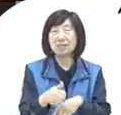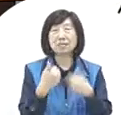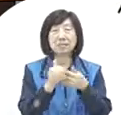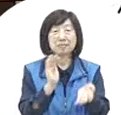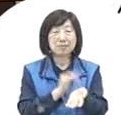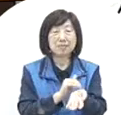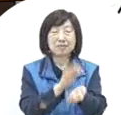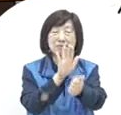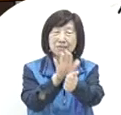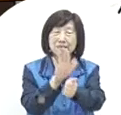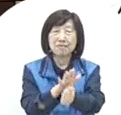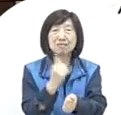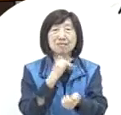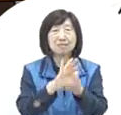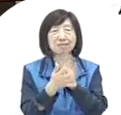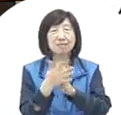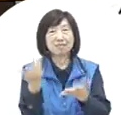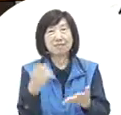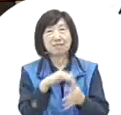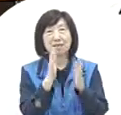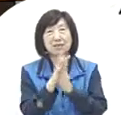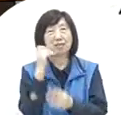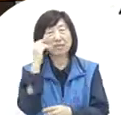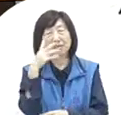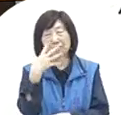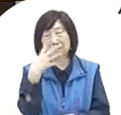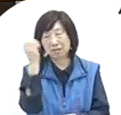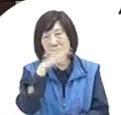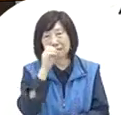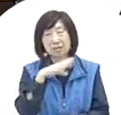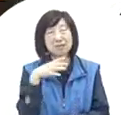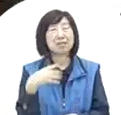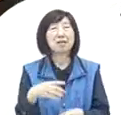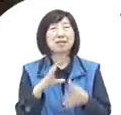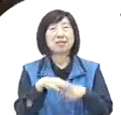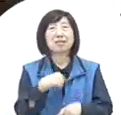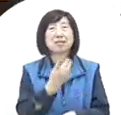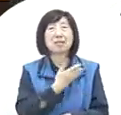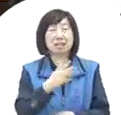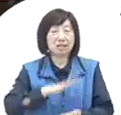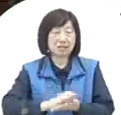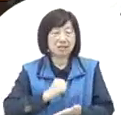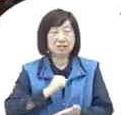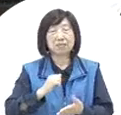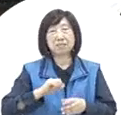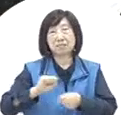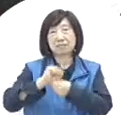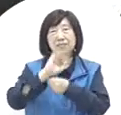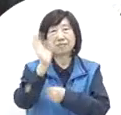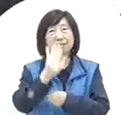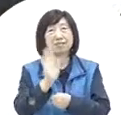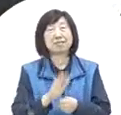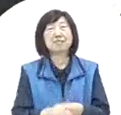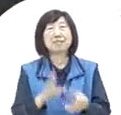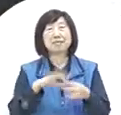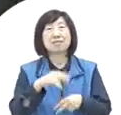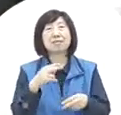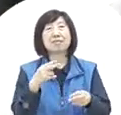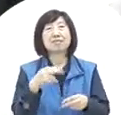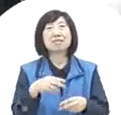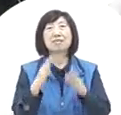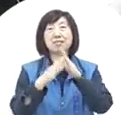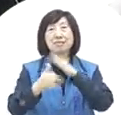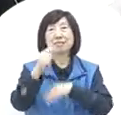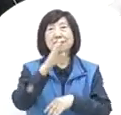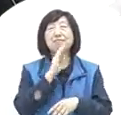我们不要让我们新北市民的生活压力这么高。市长，你相信你非常有所感吧？ 我赞成你的意见了、 因为你是我们新北市